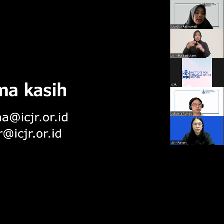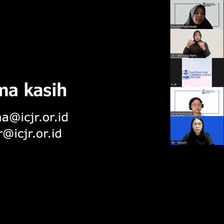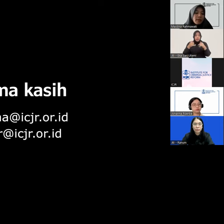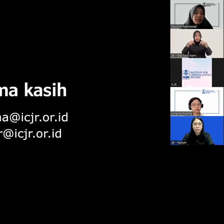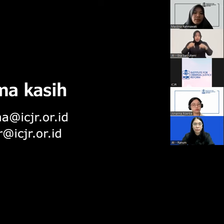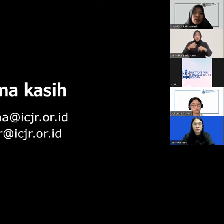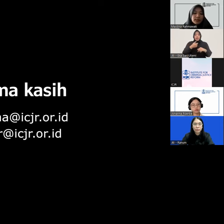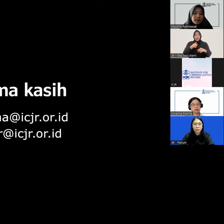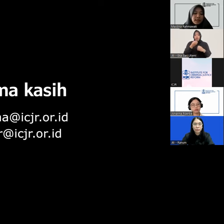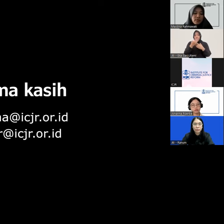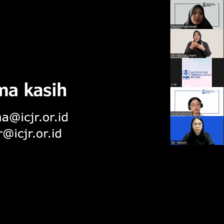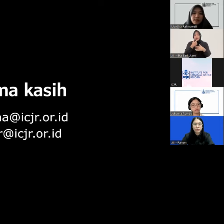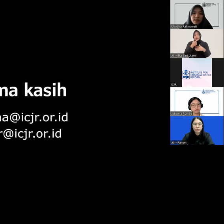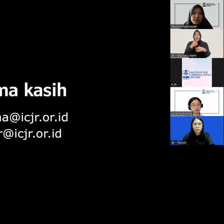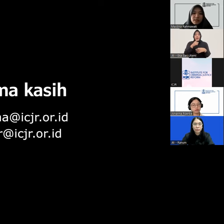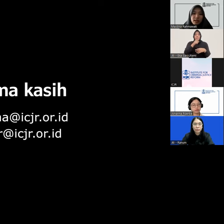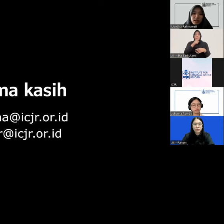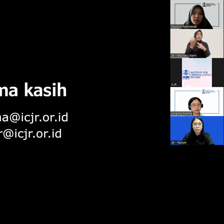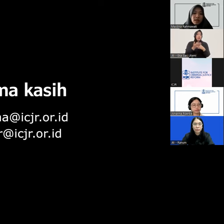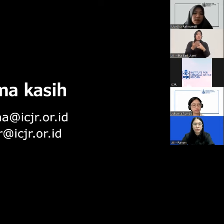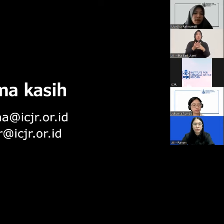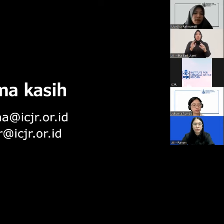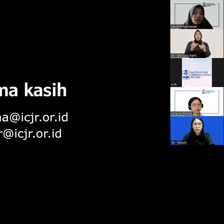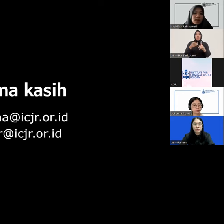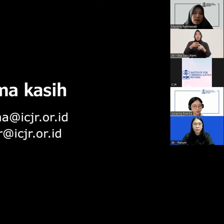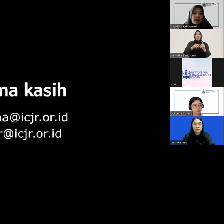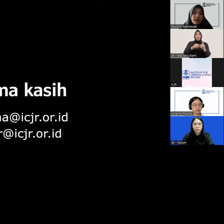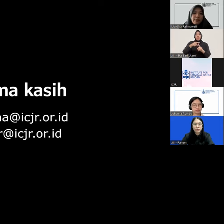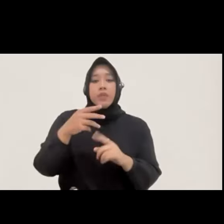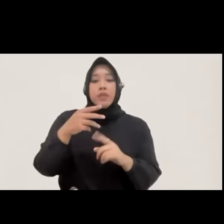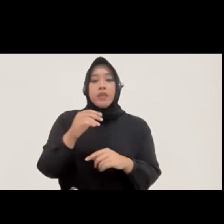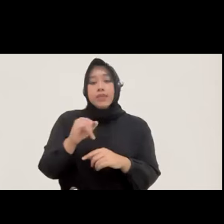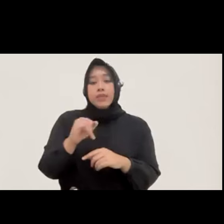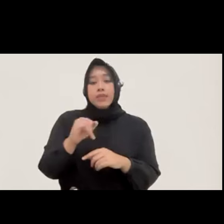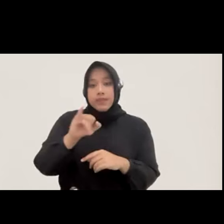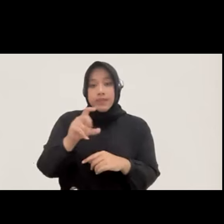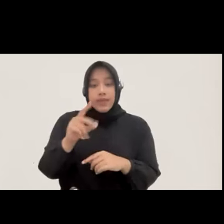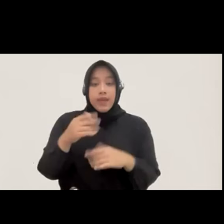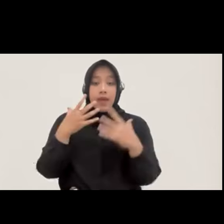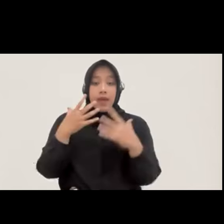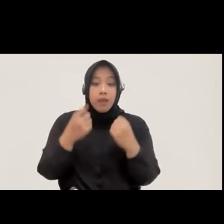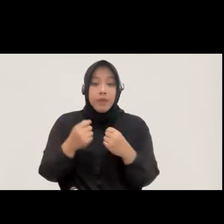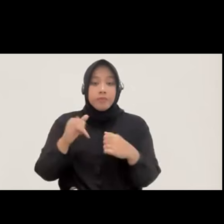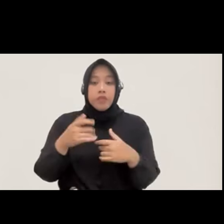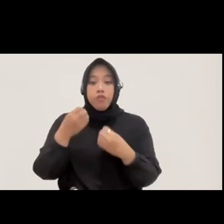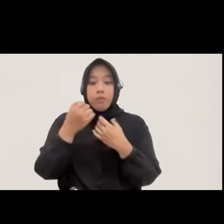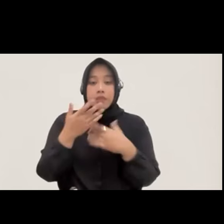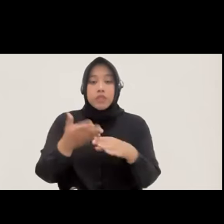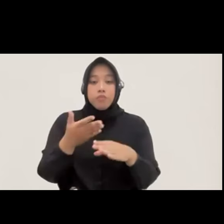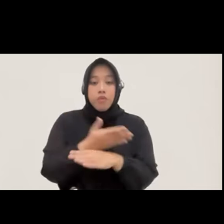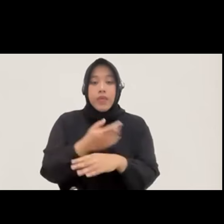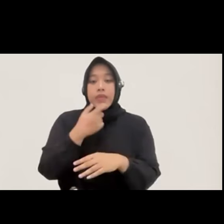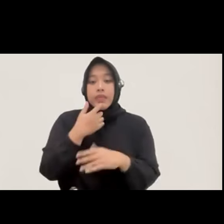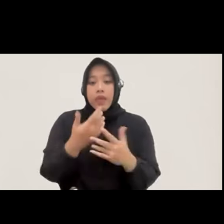Bapak Ibu akses di website ICJR harapannya seperti yang tadi saya sampaikan di awal kalau kita sudah